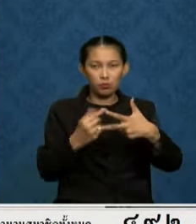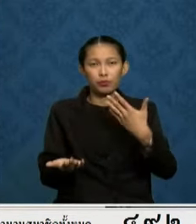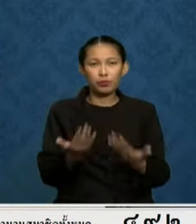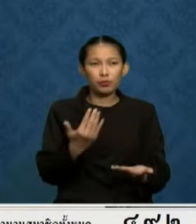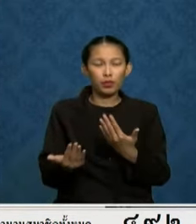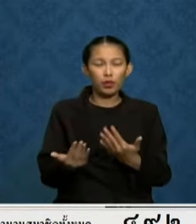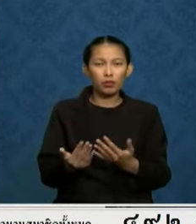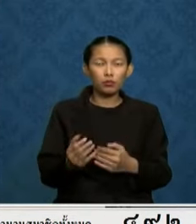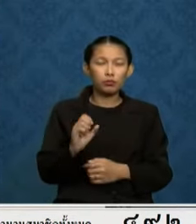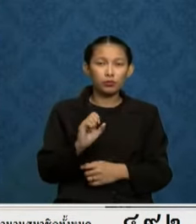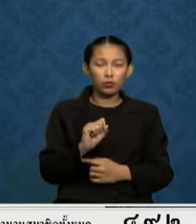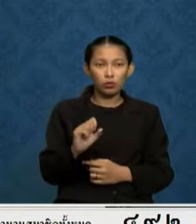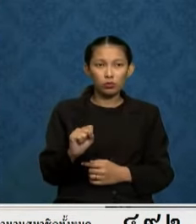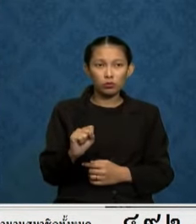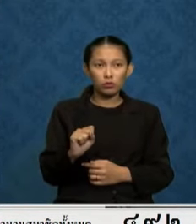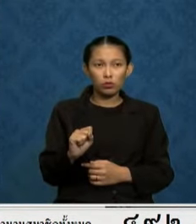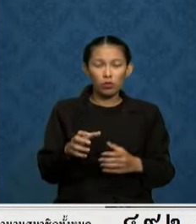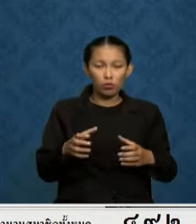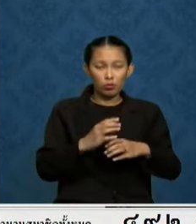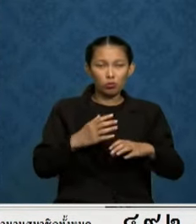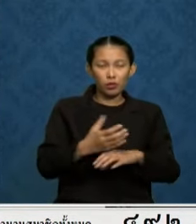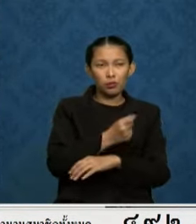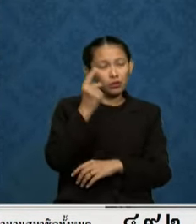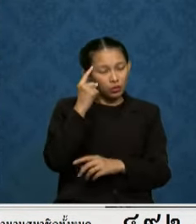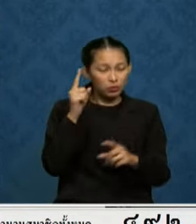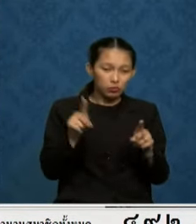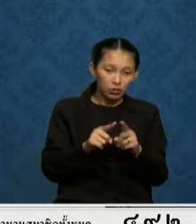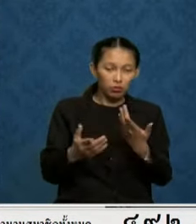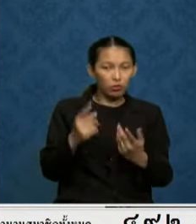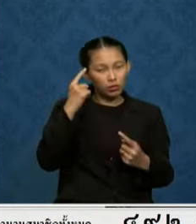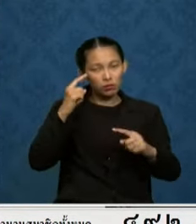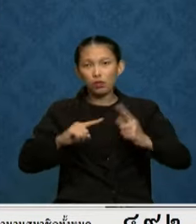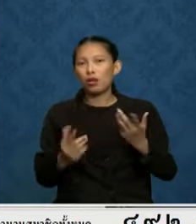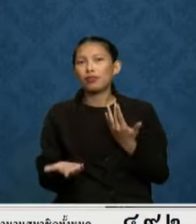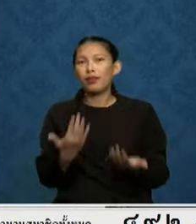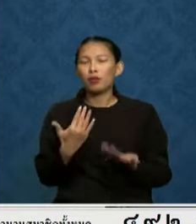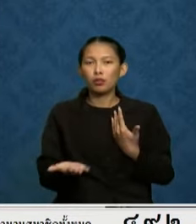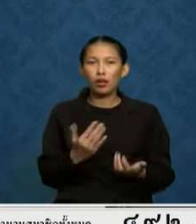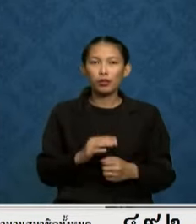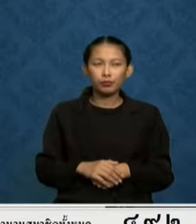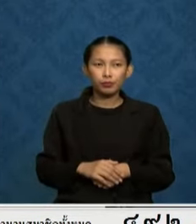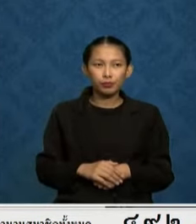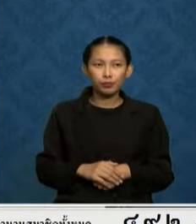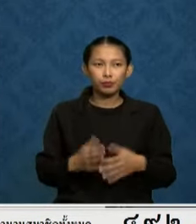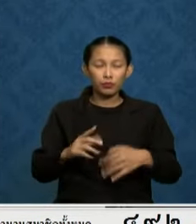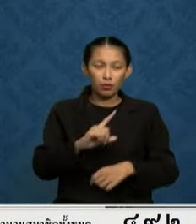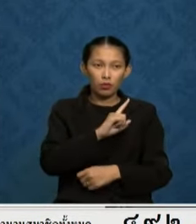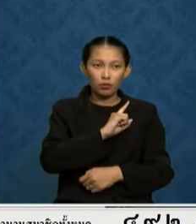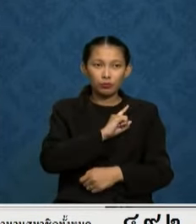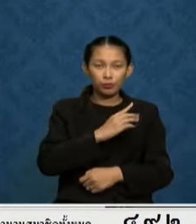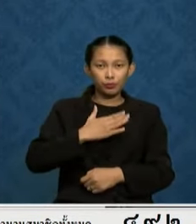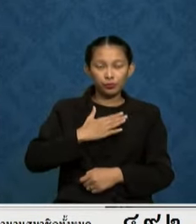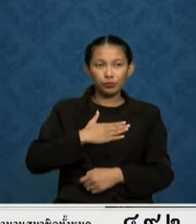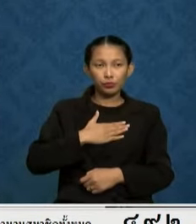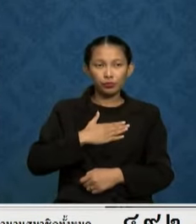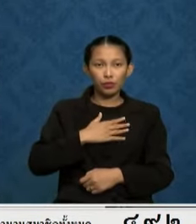ท่านสมาชิสภาพูแทนลสดอนและพักการเมืองอาจะเหนด้วยหอไมเหดวยควรได้ทีนี้โดยส่วตัวครับผมครัท่ประ